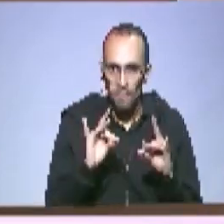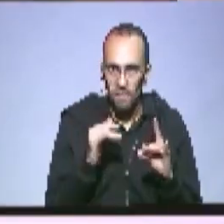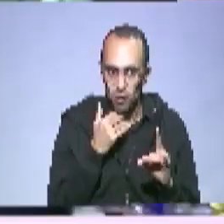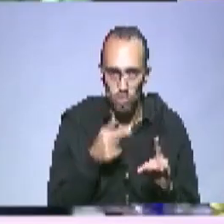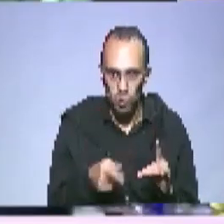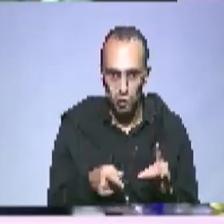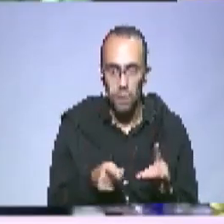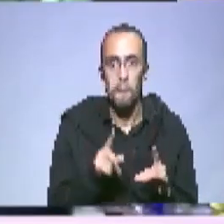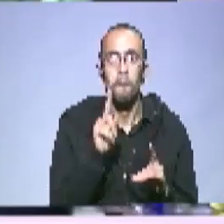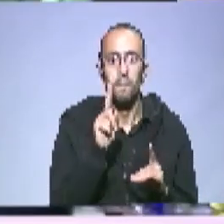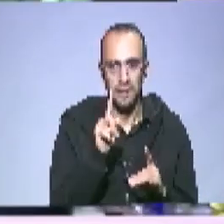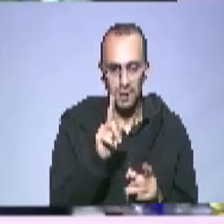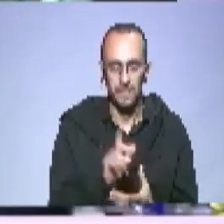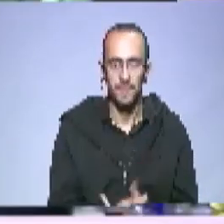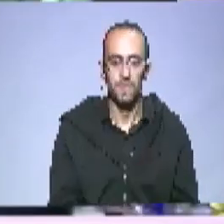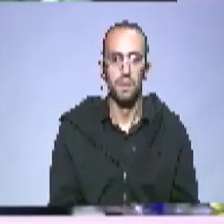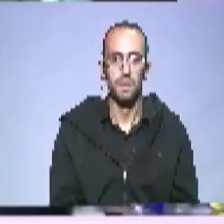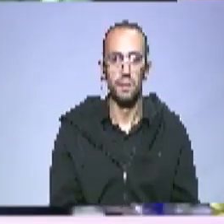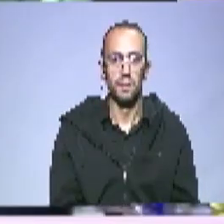مش بيلزق، لكن